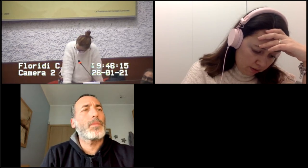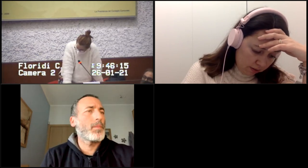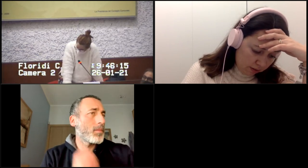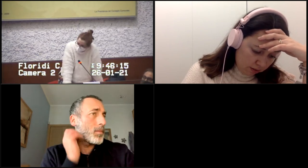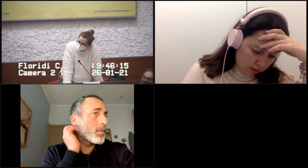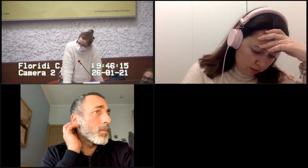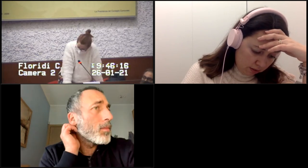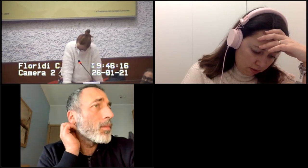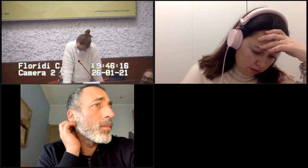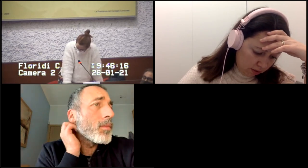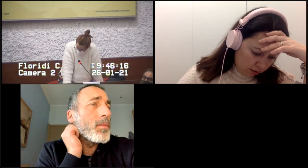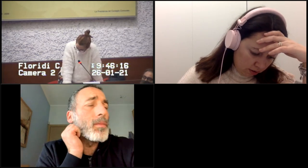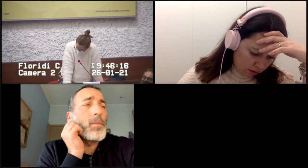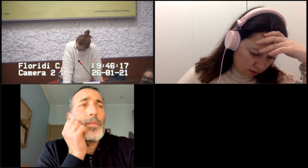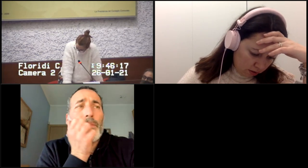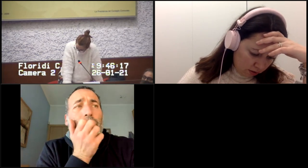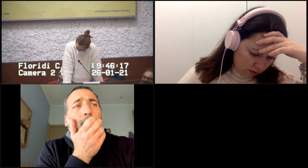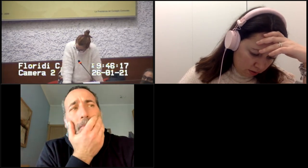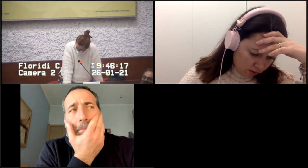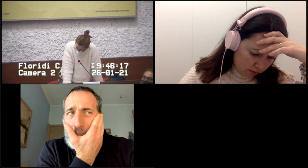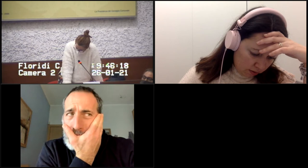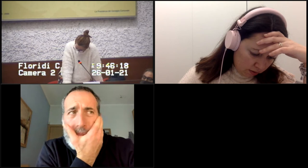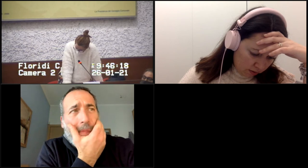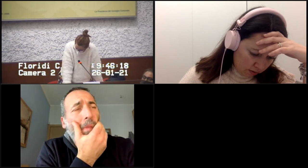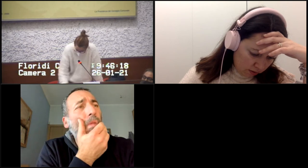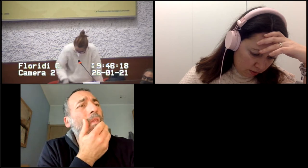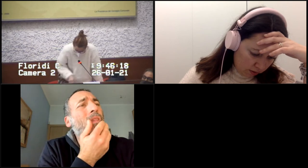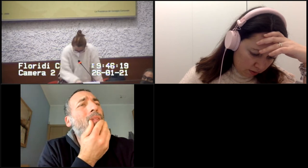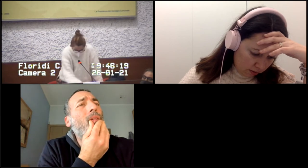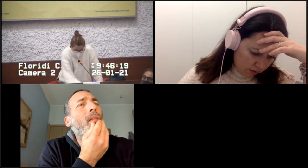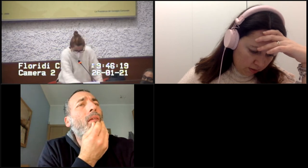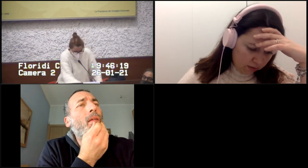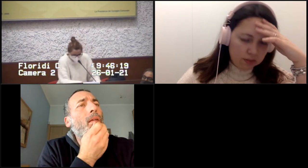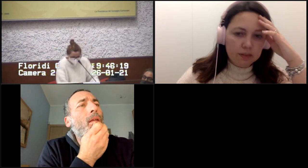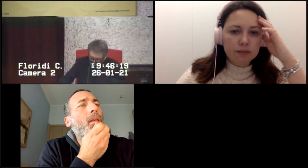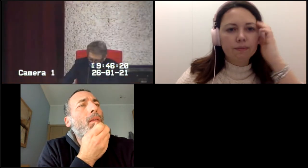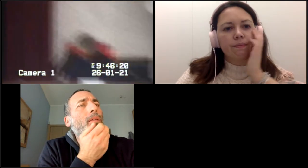consigliere Vino e della consigliera Chittò e anche il nostro voto è favorevole.